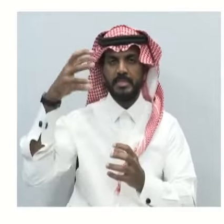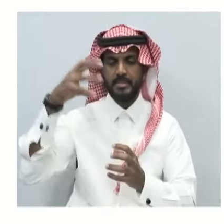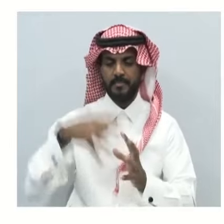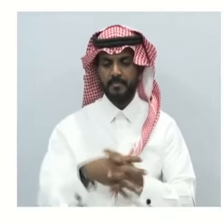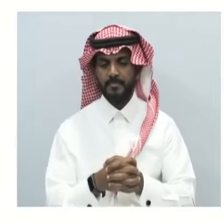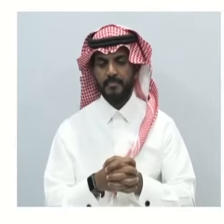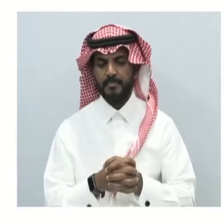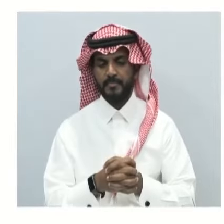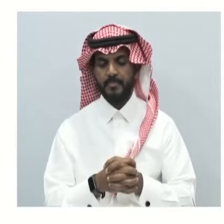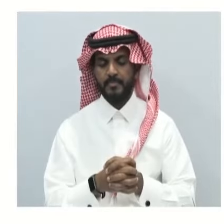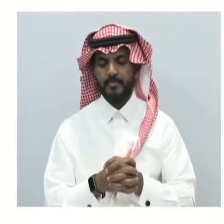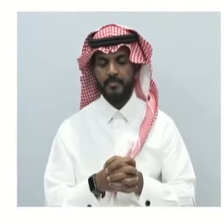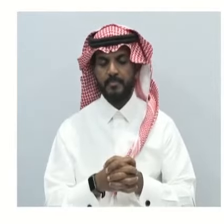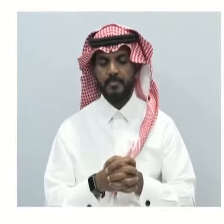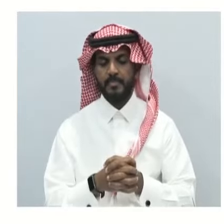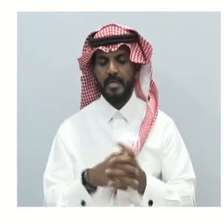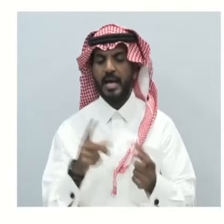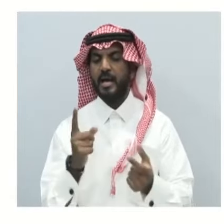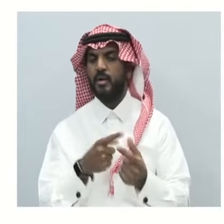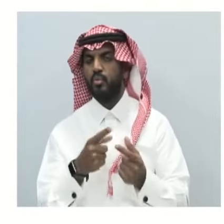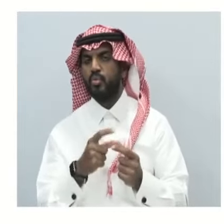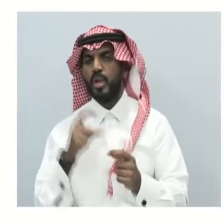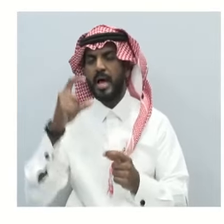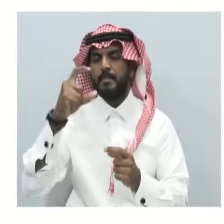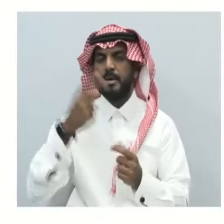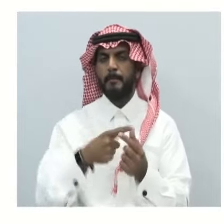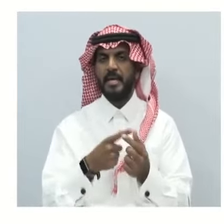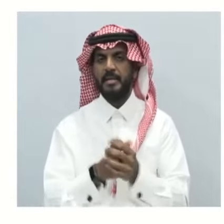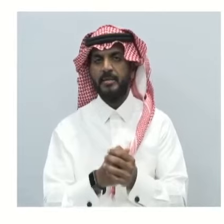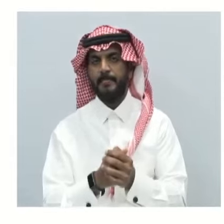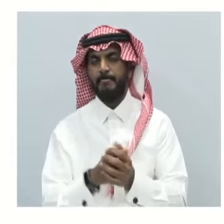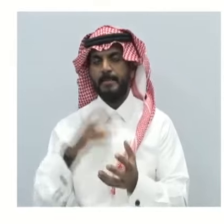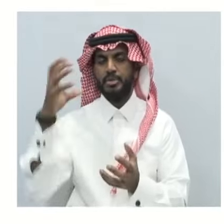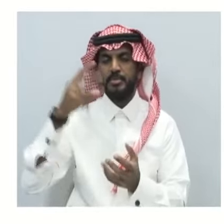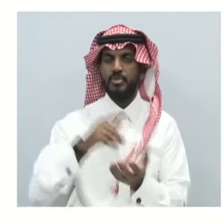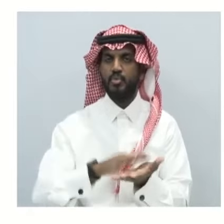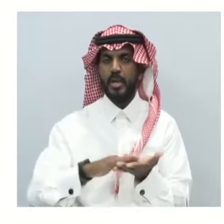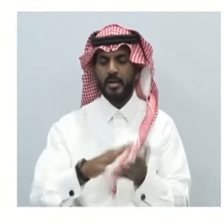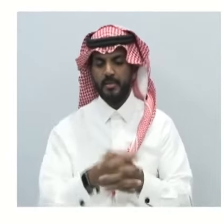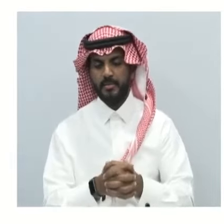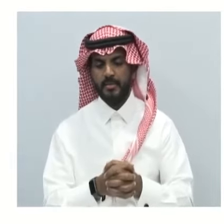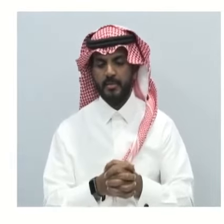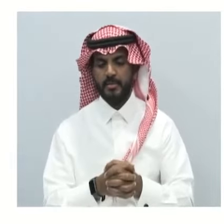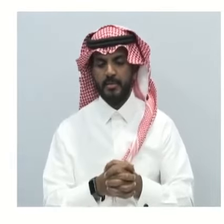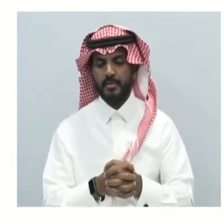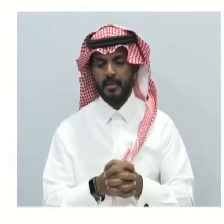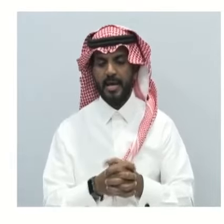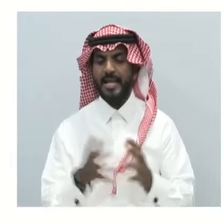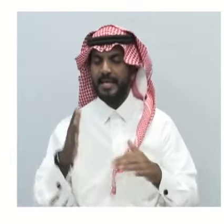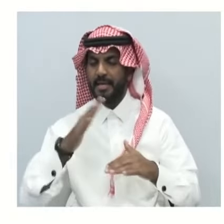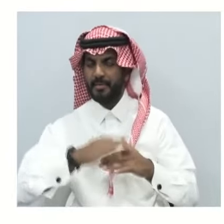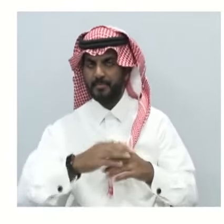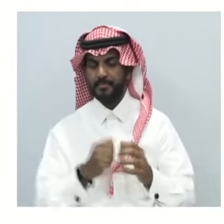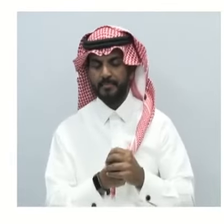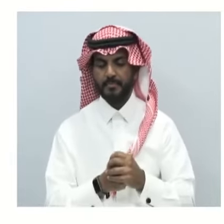امامك يقع القمر بين الشمس والارض وبالتالي هو يلقي بظله على